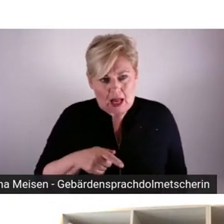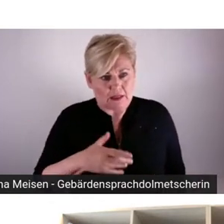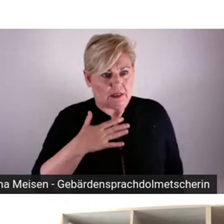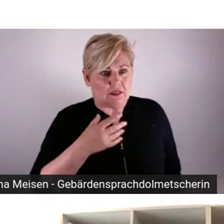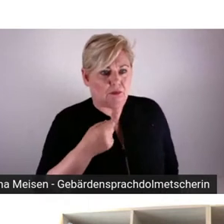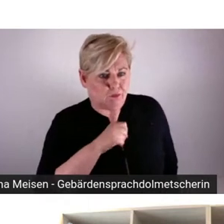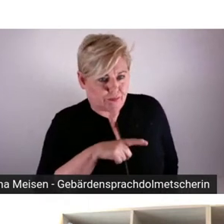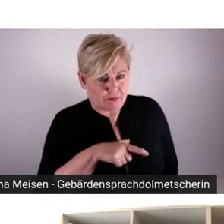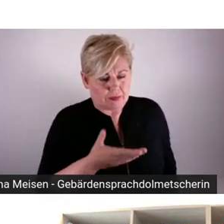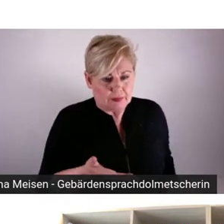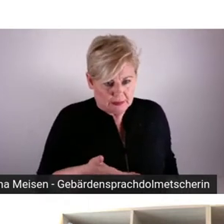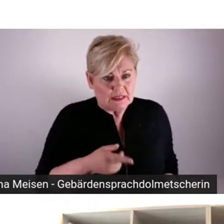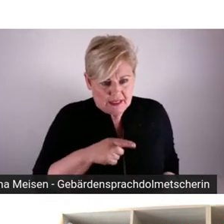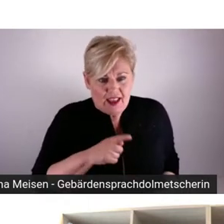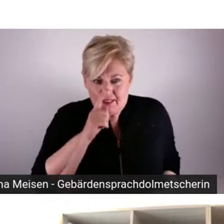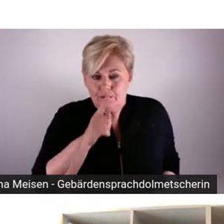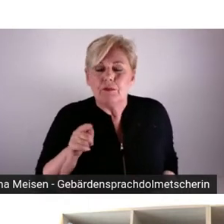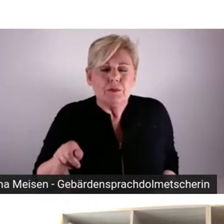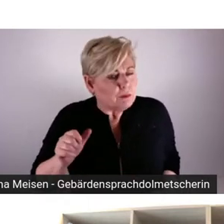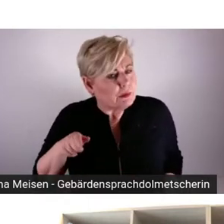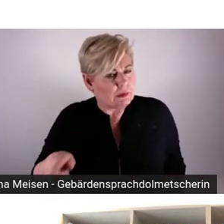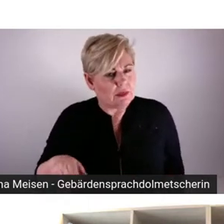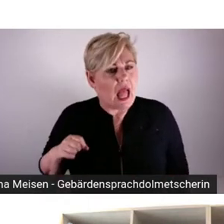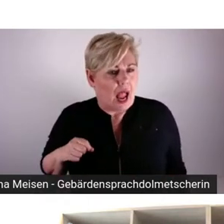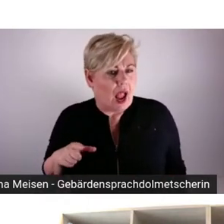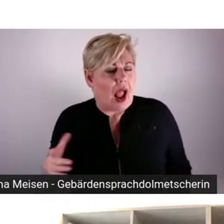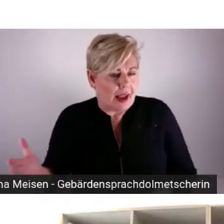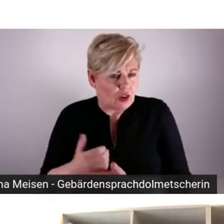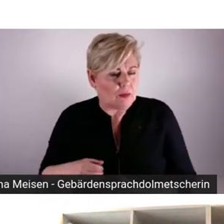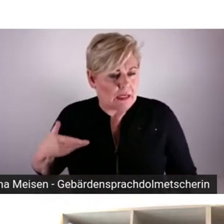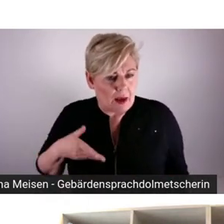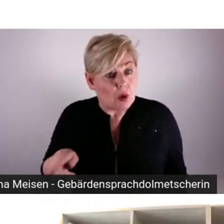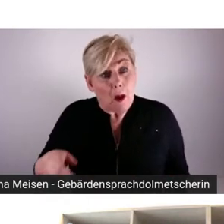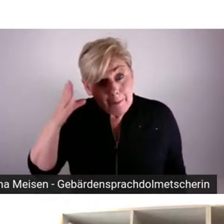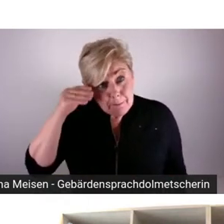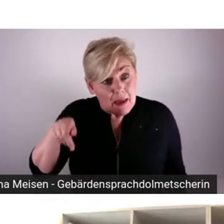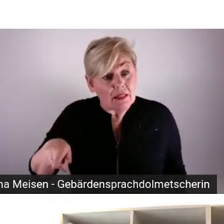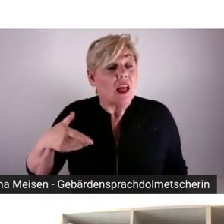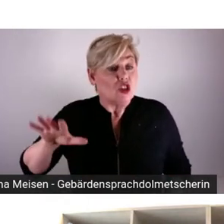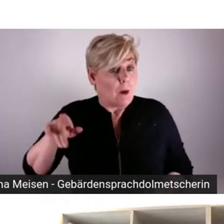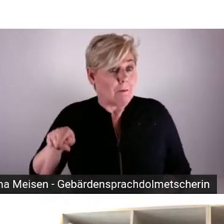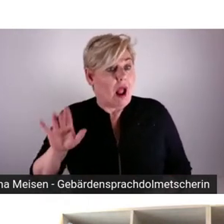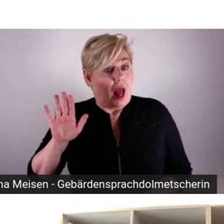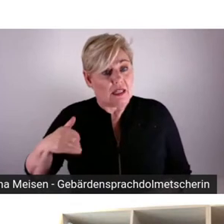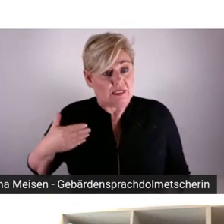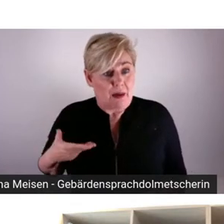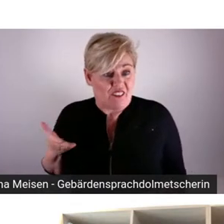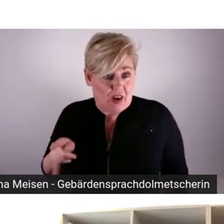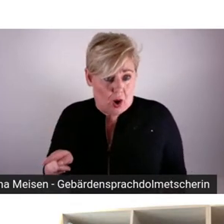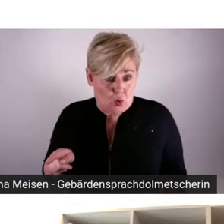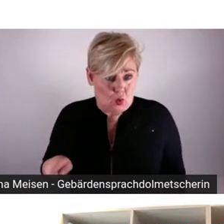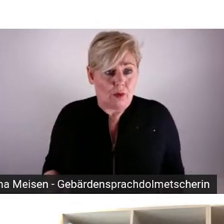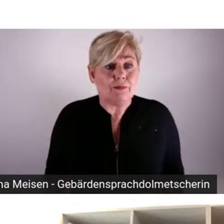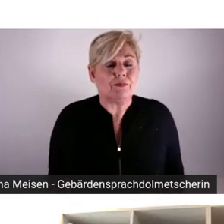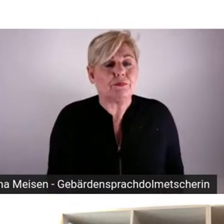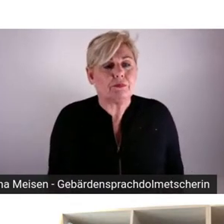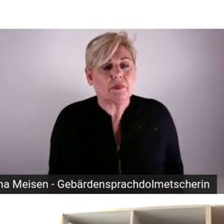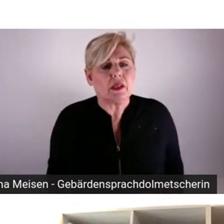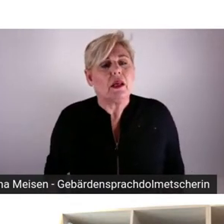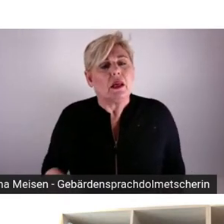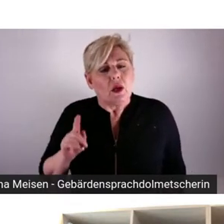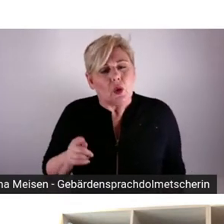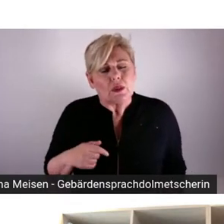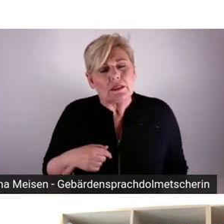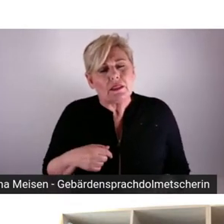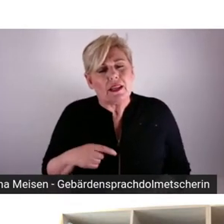des Medianeinkommens haben. Und diese Unterschiede sind bei Männern noch deutlich ausgeprägter als bei Frauen. Und unter den Armen, die so